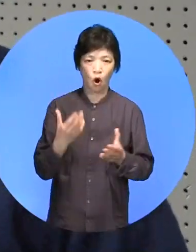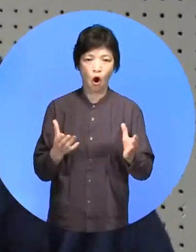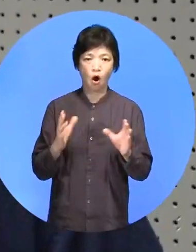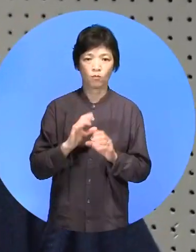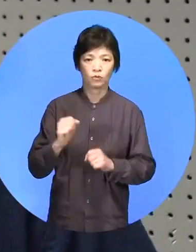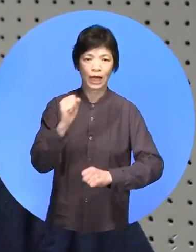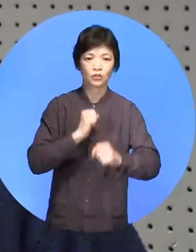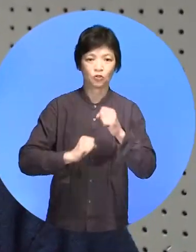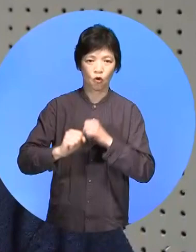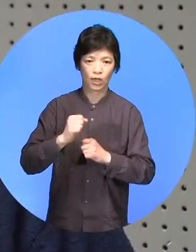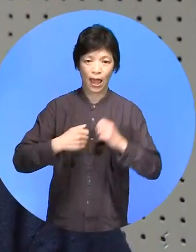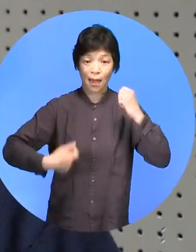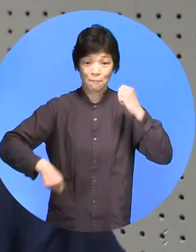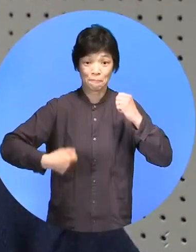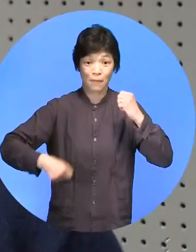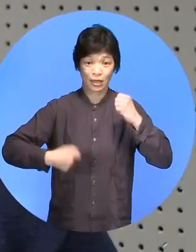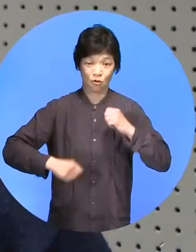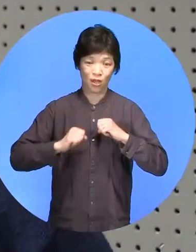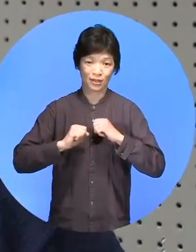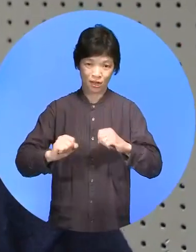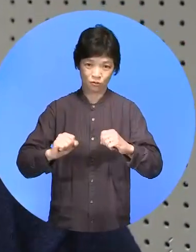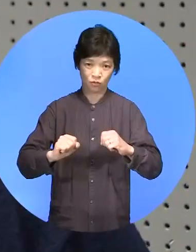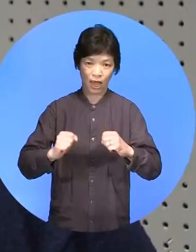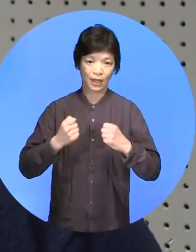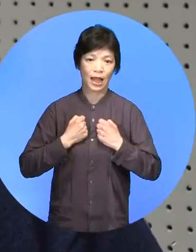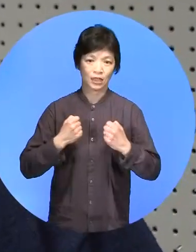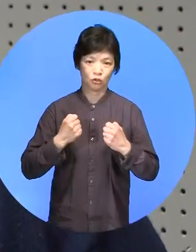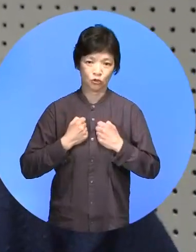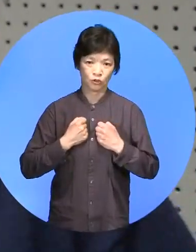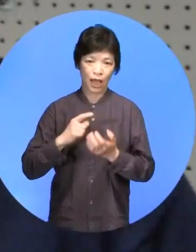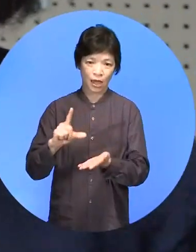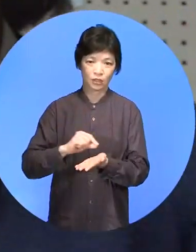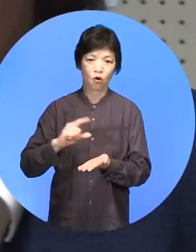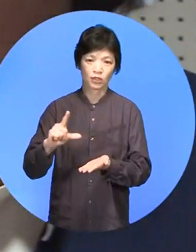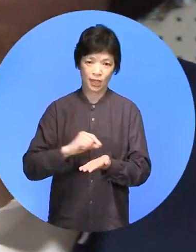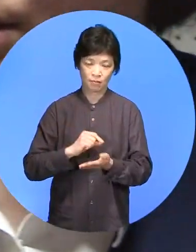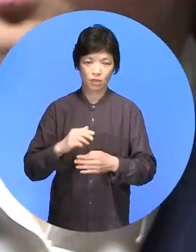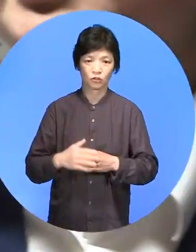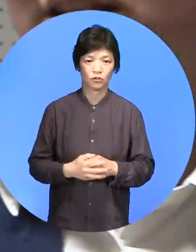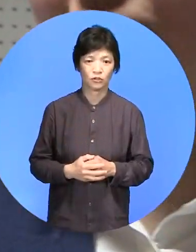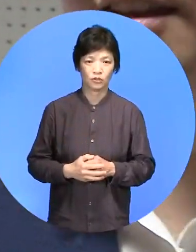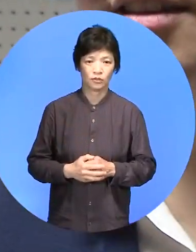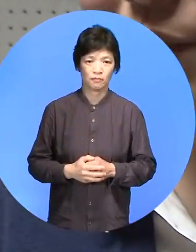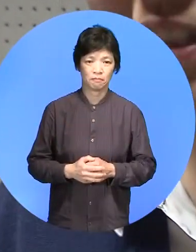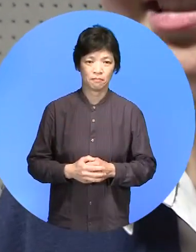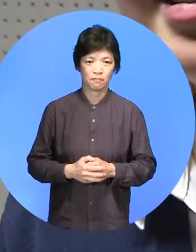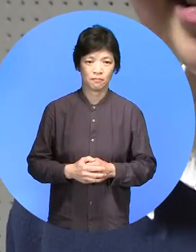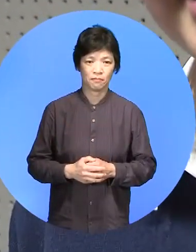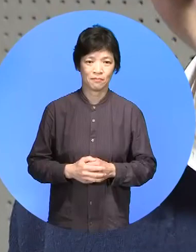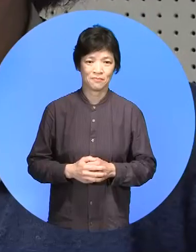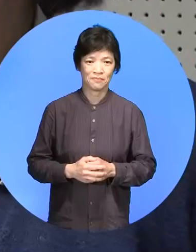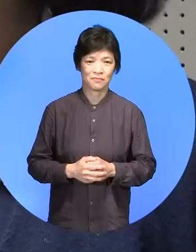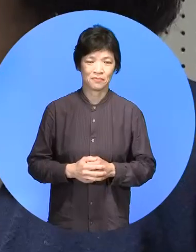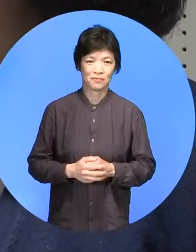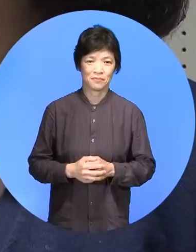高校の部活でバンドを組んでいるので、それの練習で使わせていただいてます。